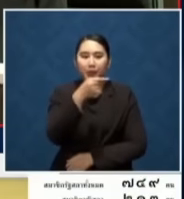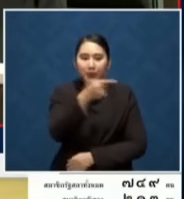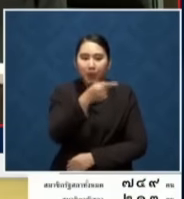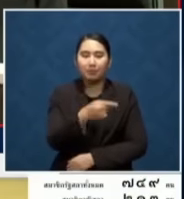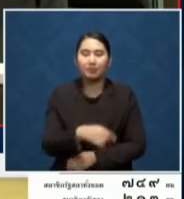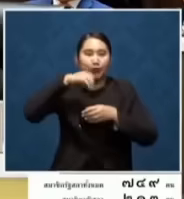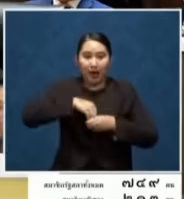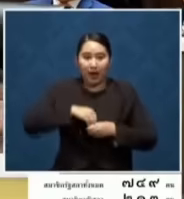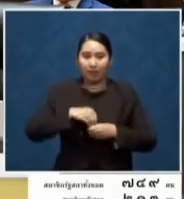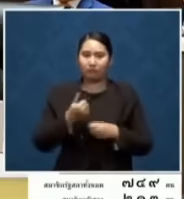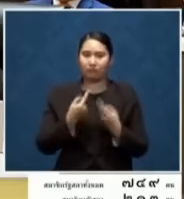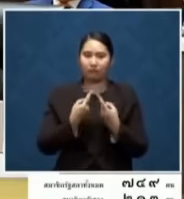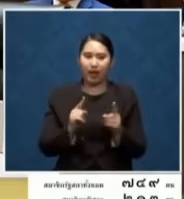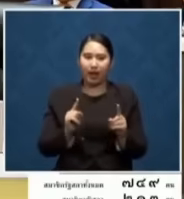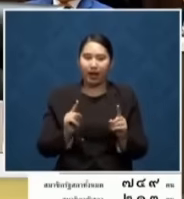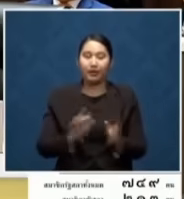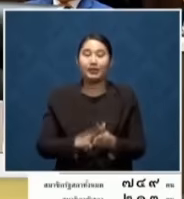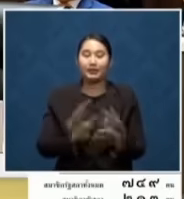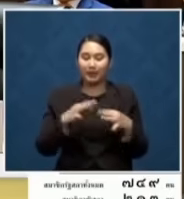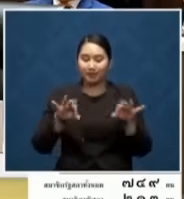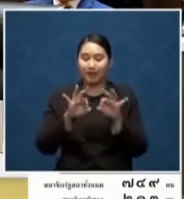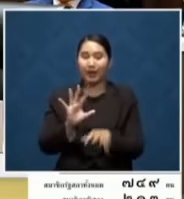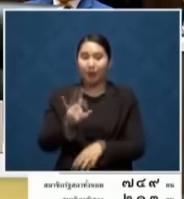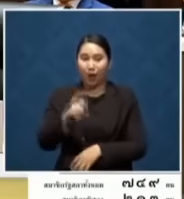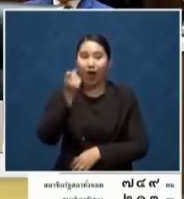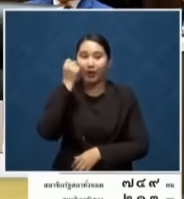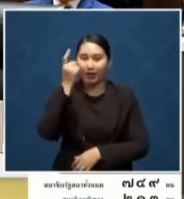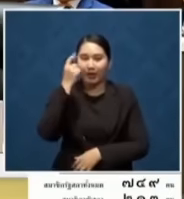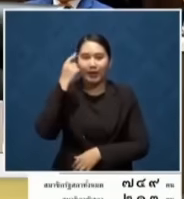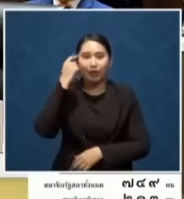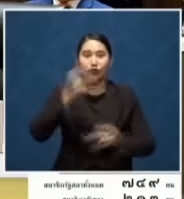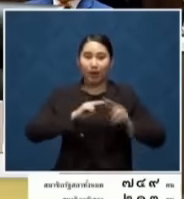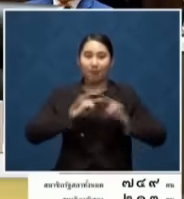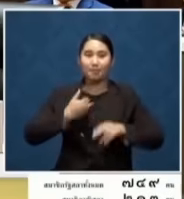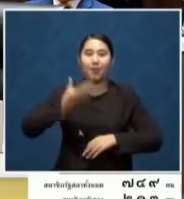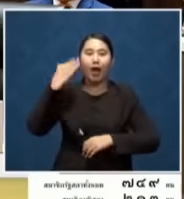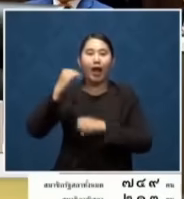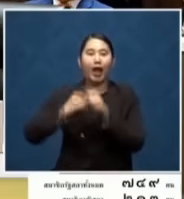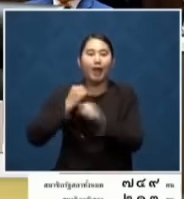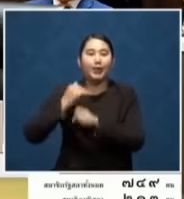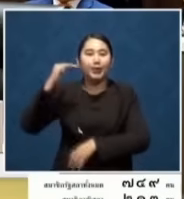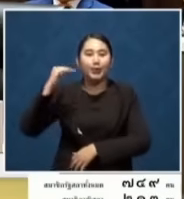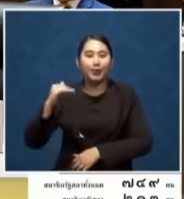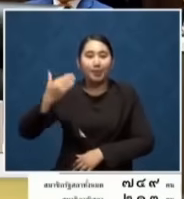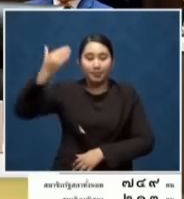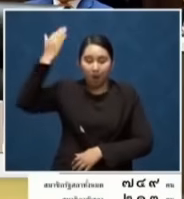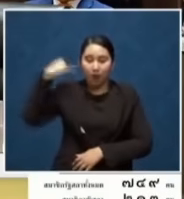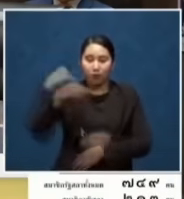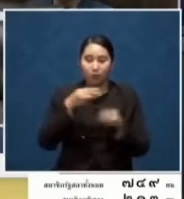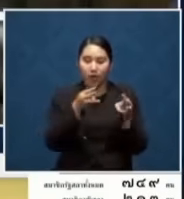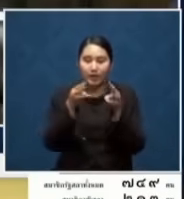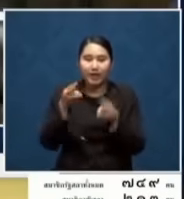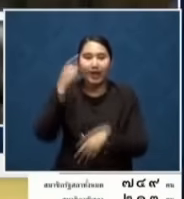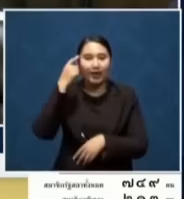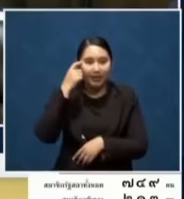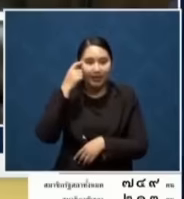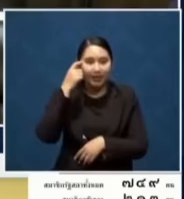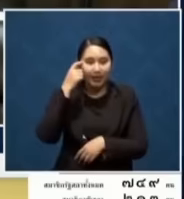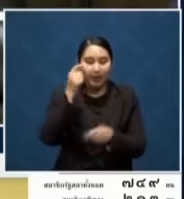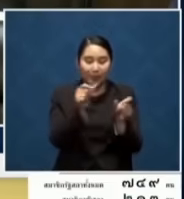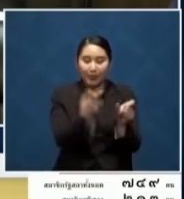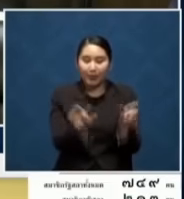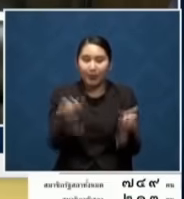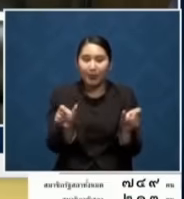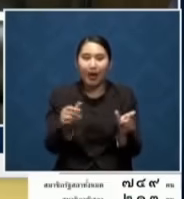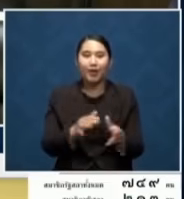ากมาย เราต้องเข้าใจก่อนคิดถึงตัวเองตอนที่เราอายุเท่าเขาครับว่าวิธีคิดของเขาว่าการเข้าถึงข้อมูลมันต่างจากคนรุ่นเ